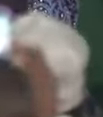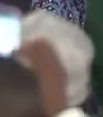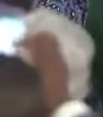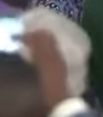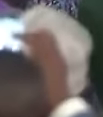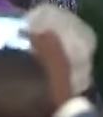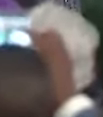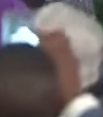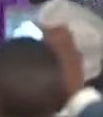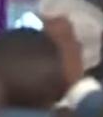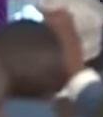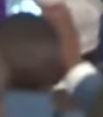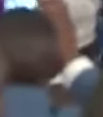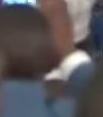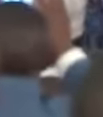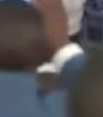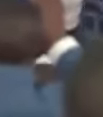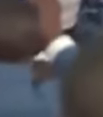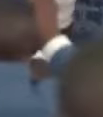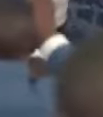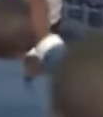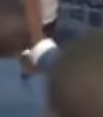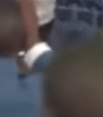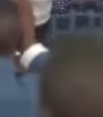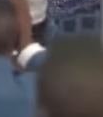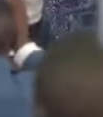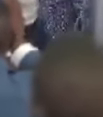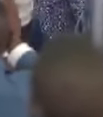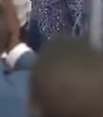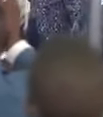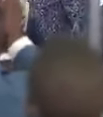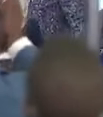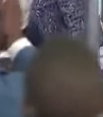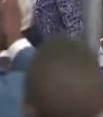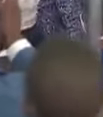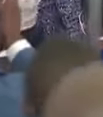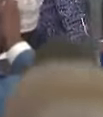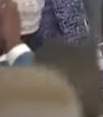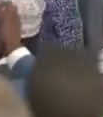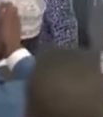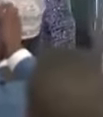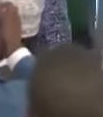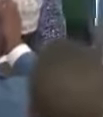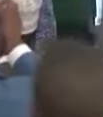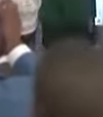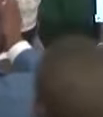wote wawili kila moja upande wake mheshimiwa Raila. Nitaomba ukaribia kidogo tu mheshimiwa rais. Takaribia kidogo.